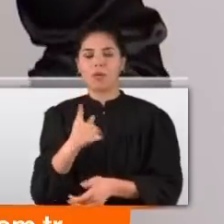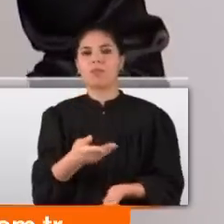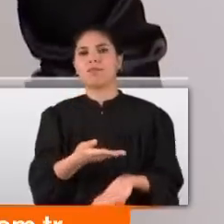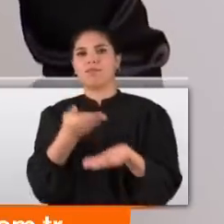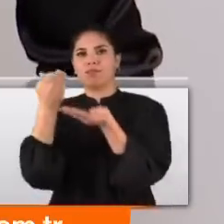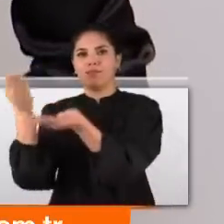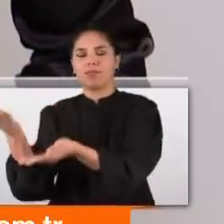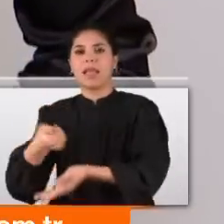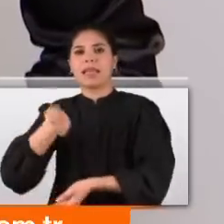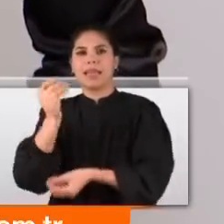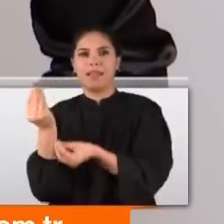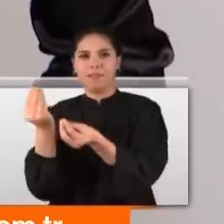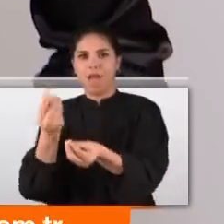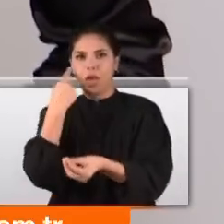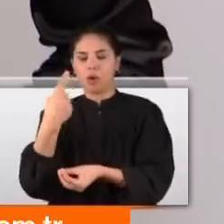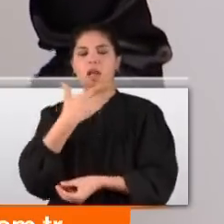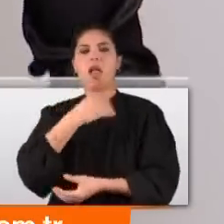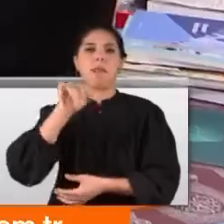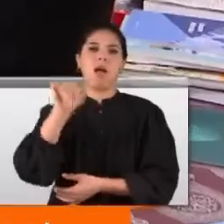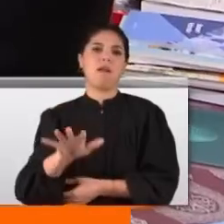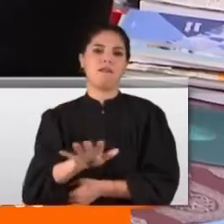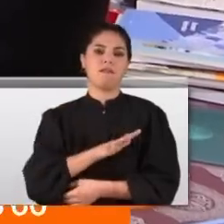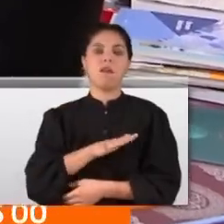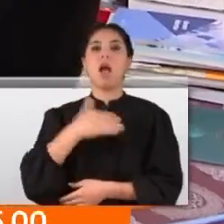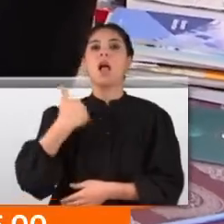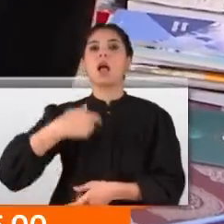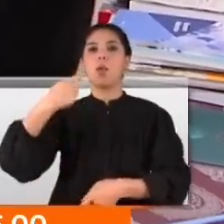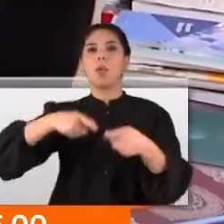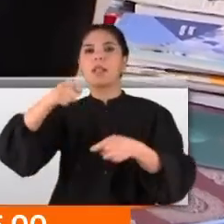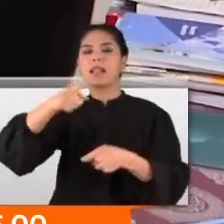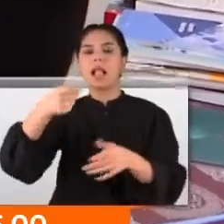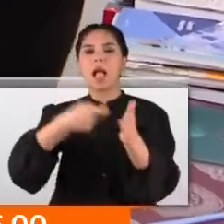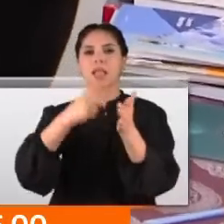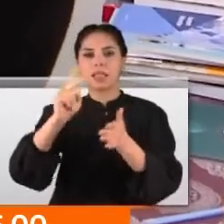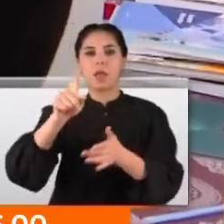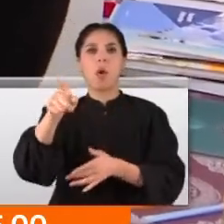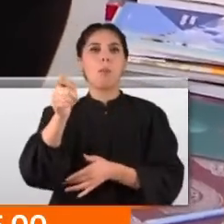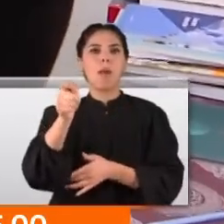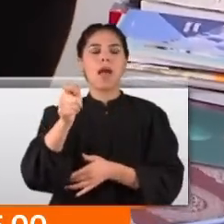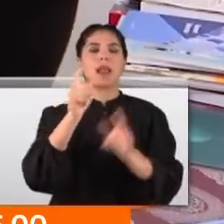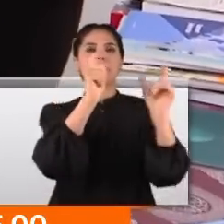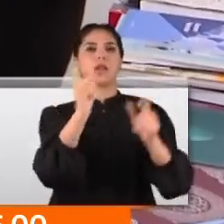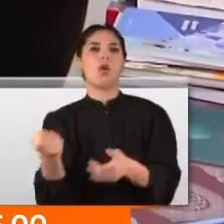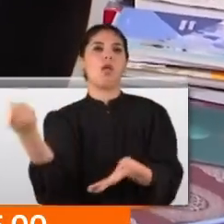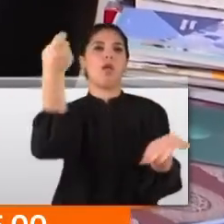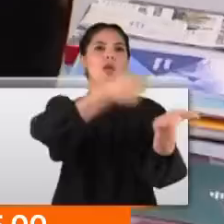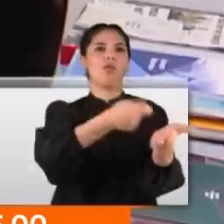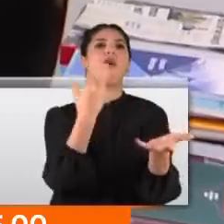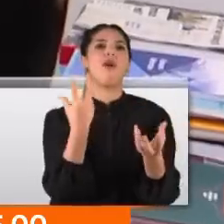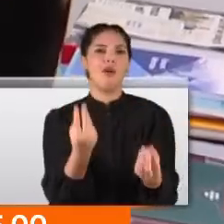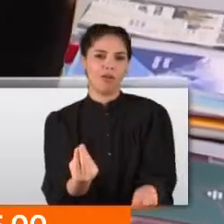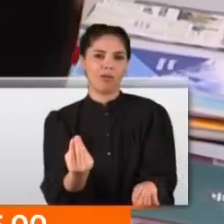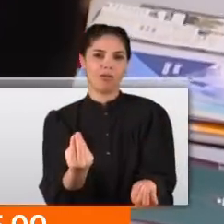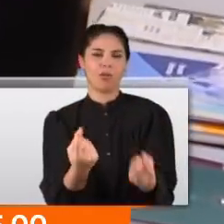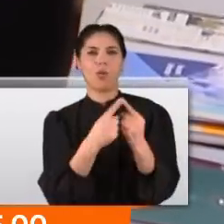verilecek. Krediyle birlikte emekli olabileceksiniz. Kamu bankası sizin adınıza o parayı Sosyal Güvenlik Kurumu'na ödüyor.